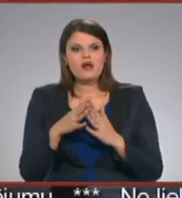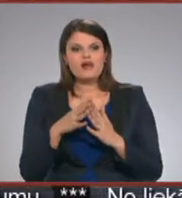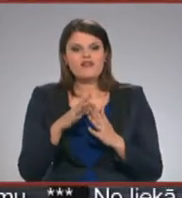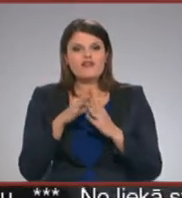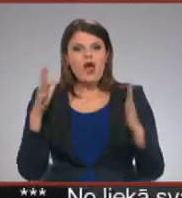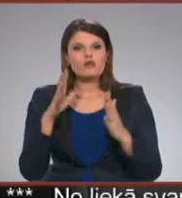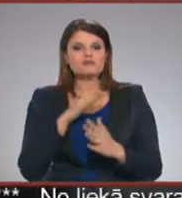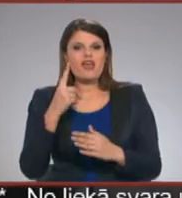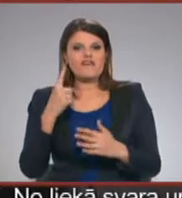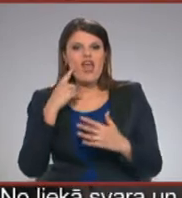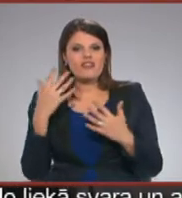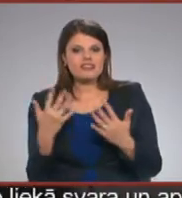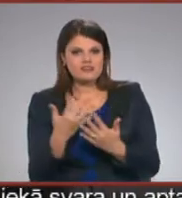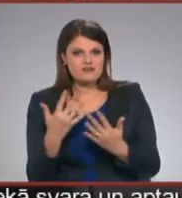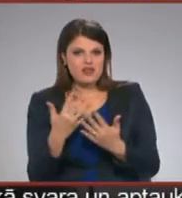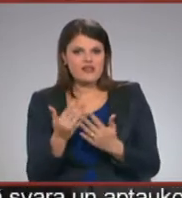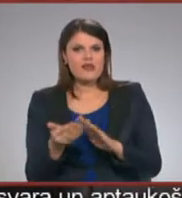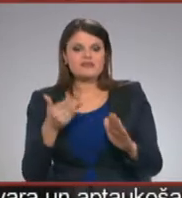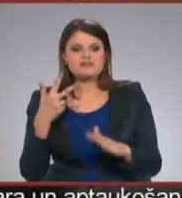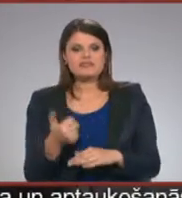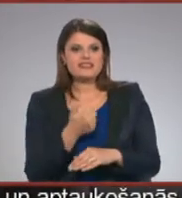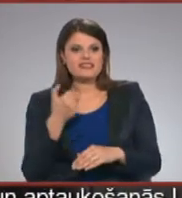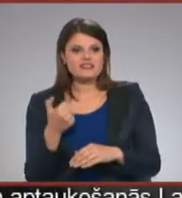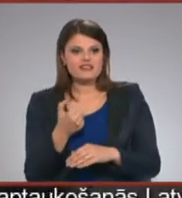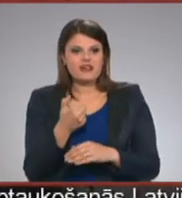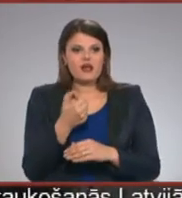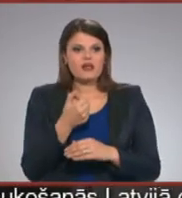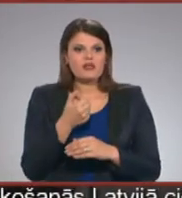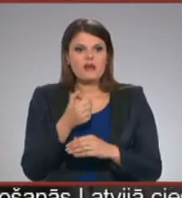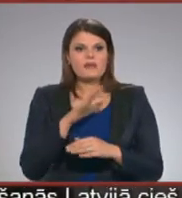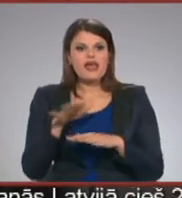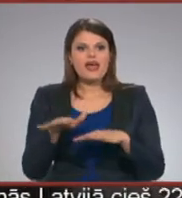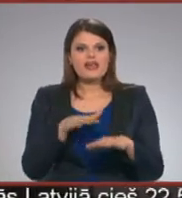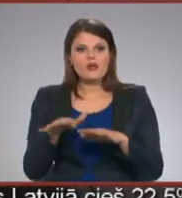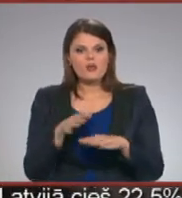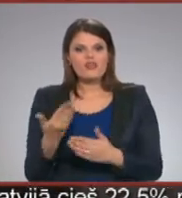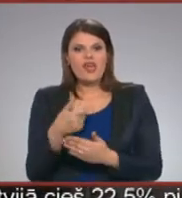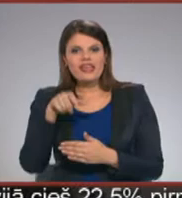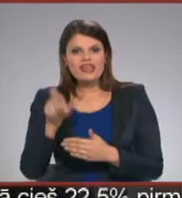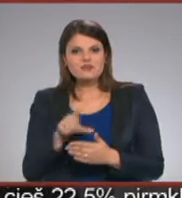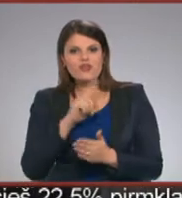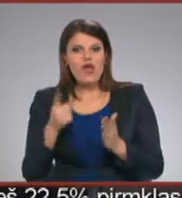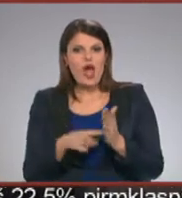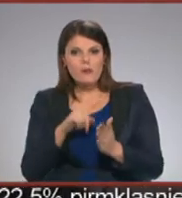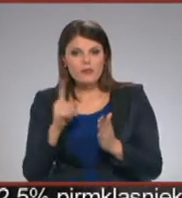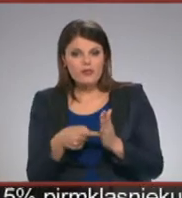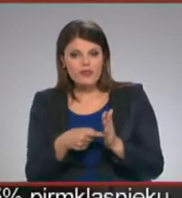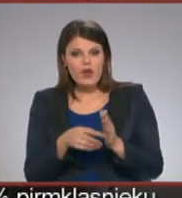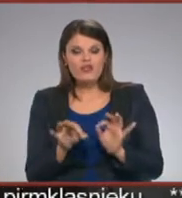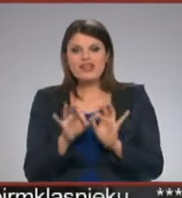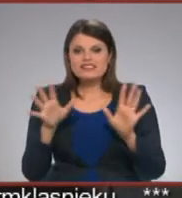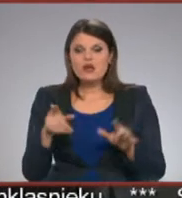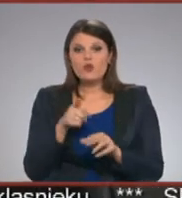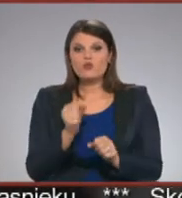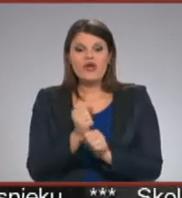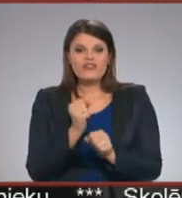vienisprātis. Mums kādiem 3 gadiem tika rīkota iedzīvotāju aptali, sāka to